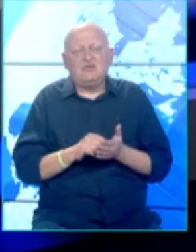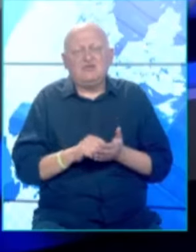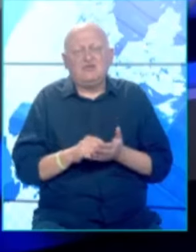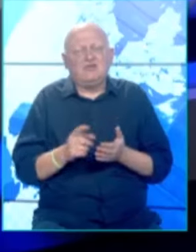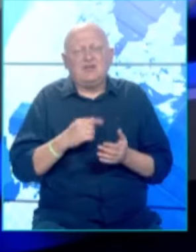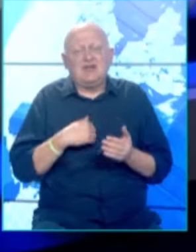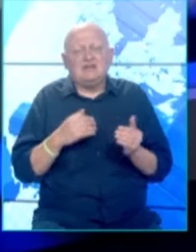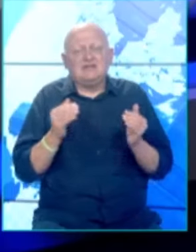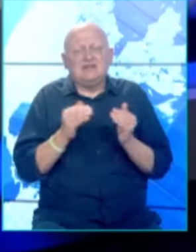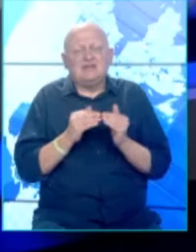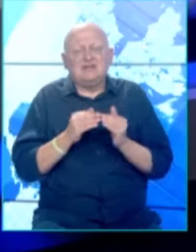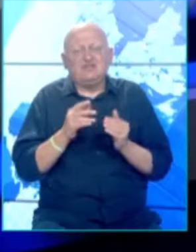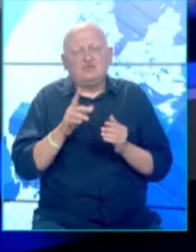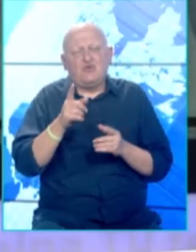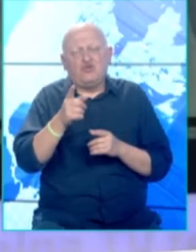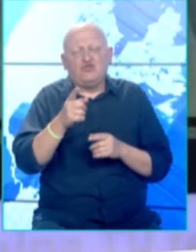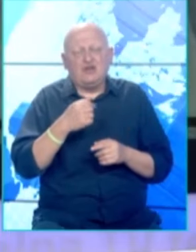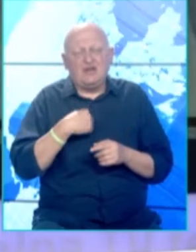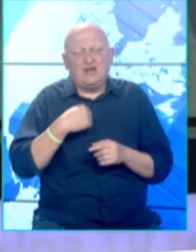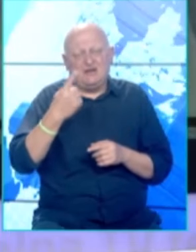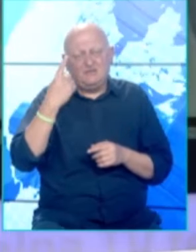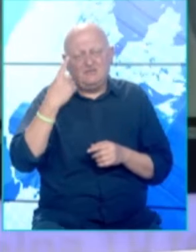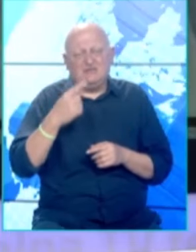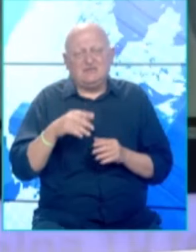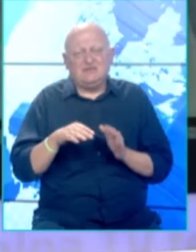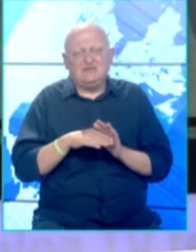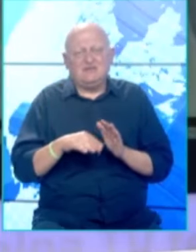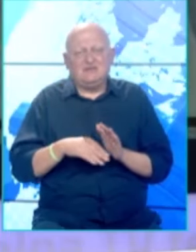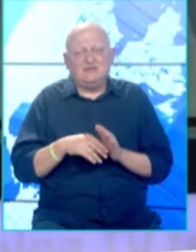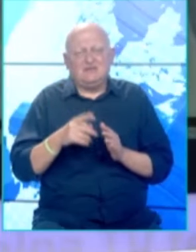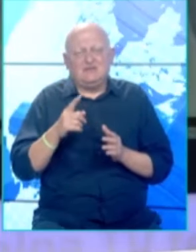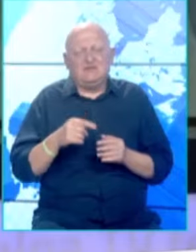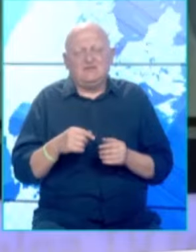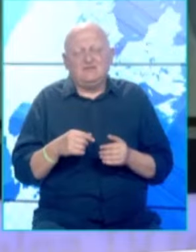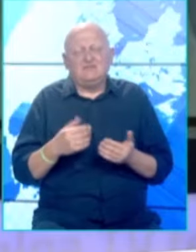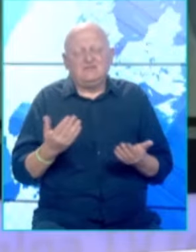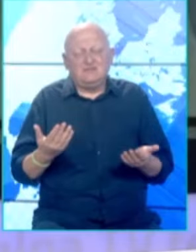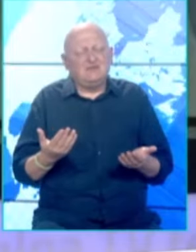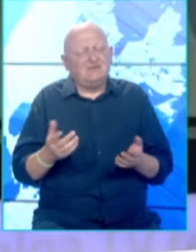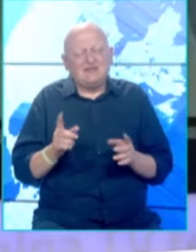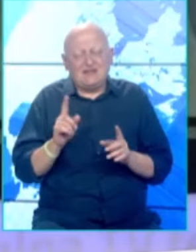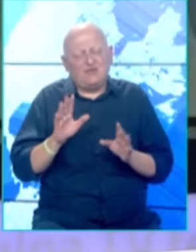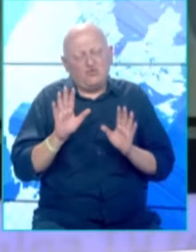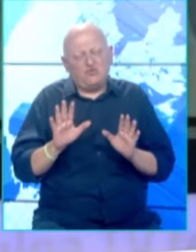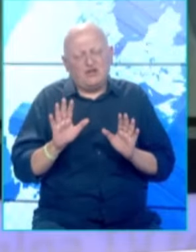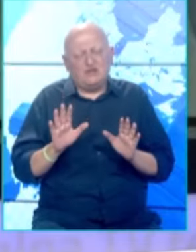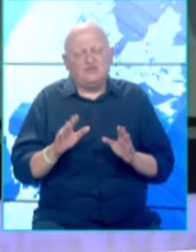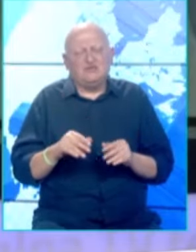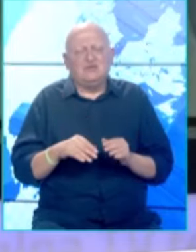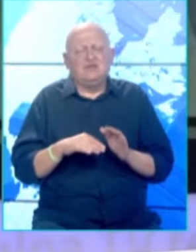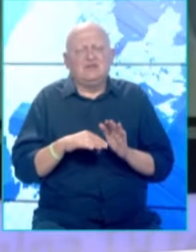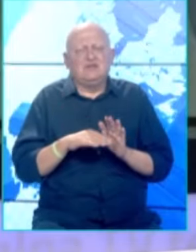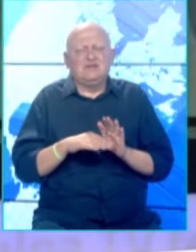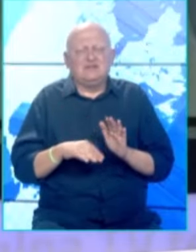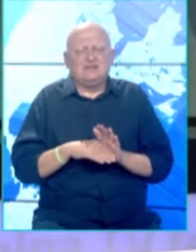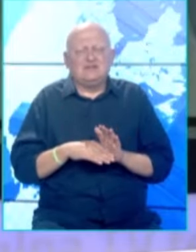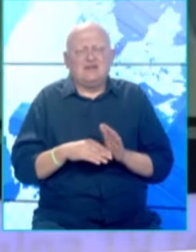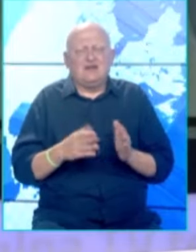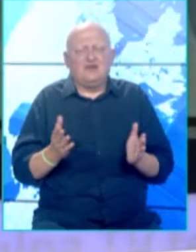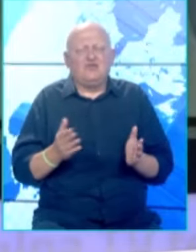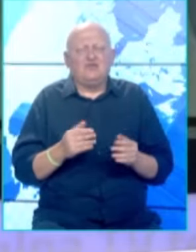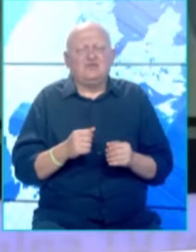ja ne slažemo se oko toga. Dakle, mislim da je, zakon... Vi ste tu da rastumačite. U redu. Zakon je, i